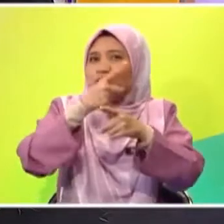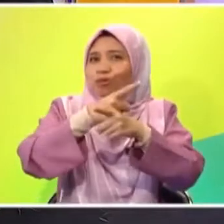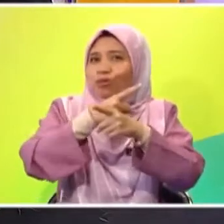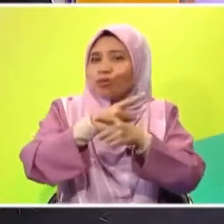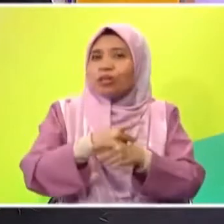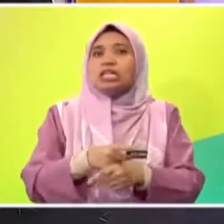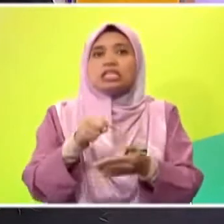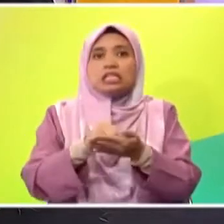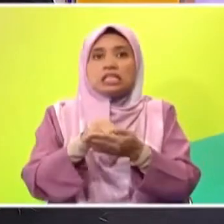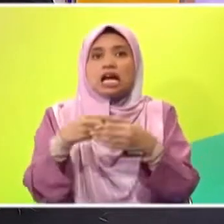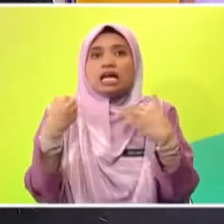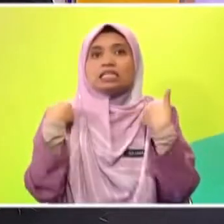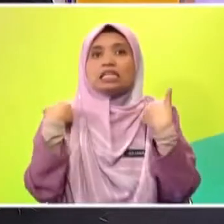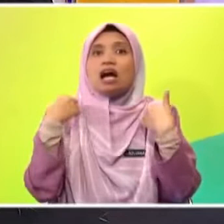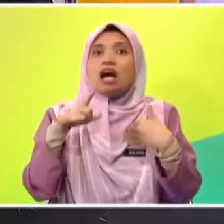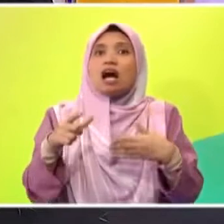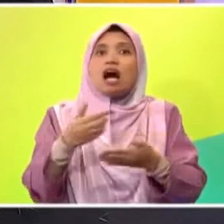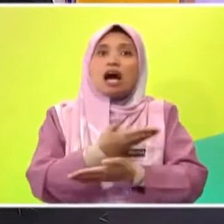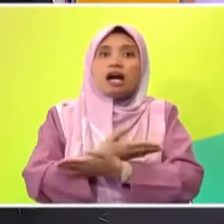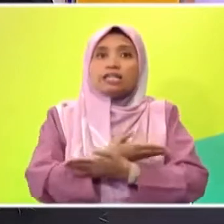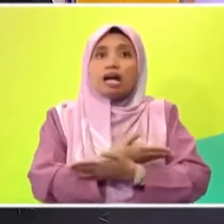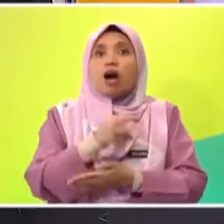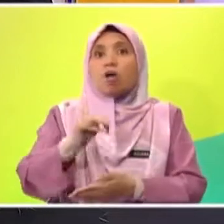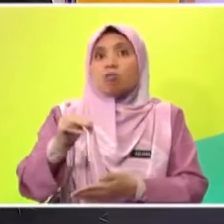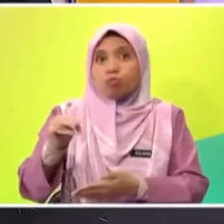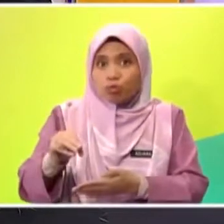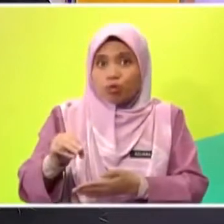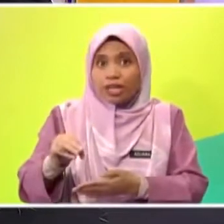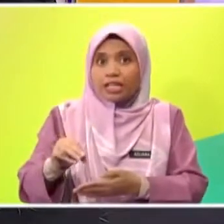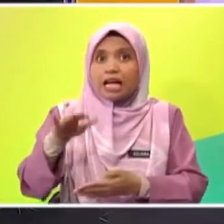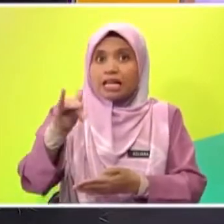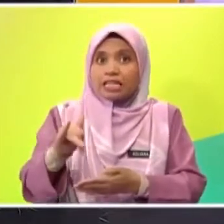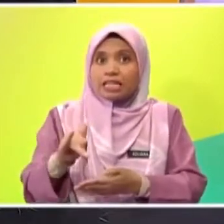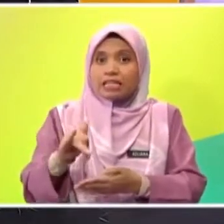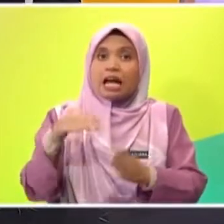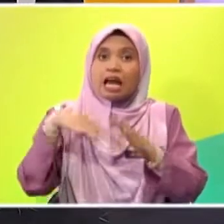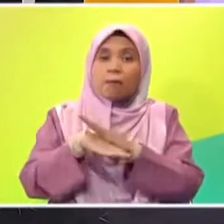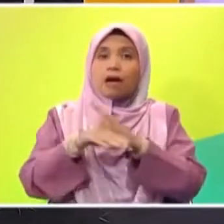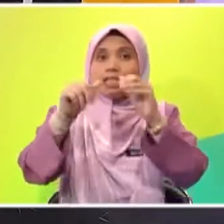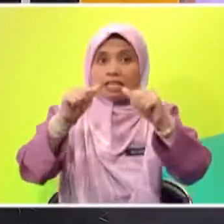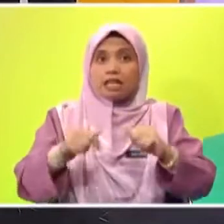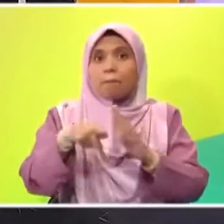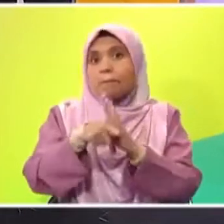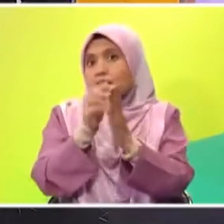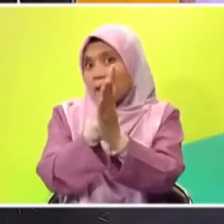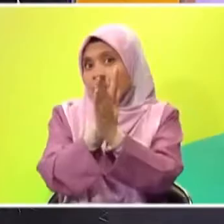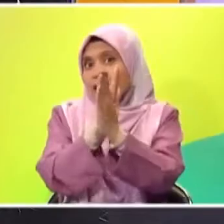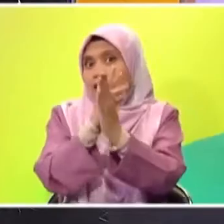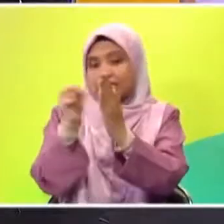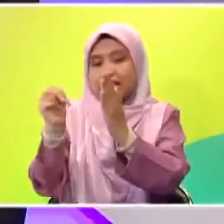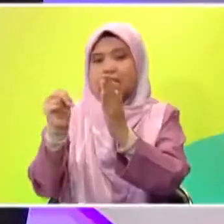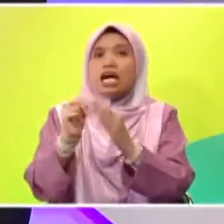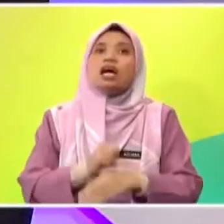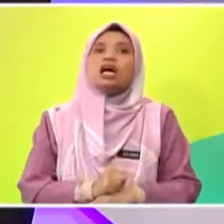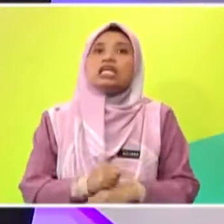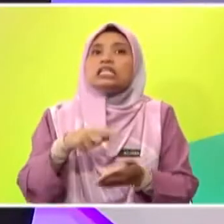Ina ini adalah anak murid sekolah Ingatlah acara pewarisan untuk pengetahuan ke Nah ya acara pewarisan inilah acak